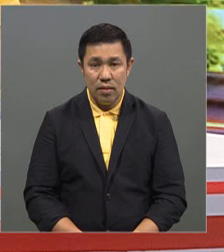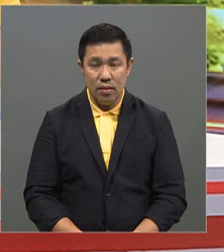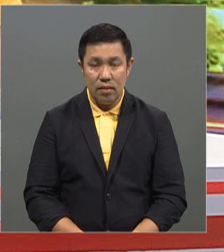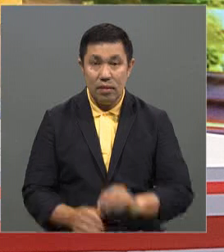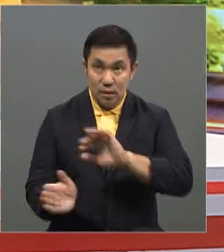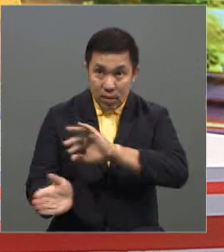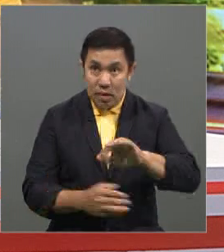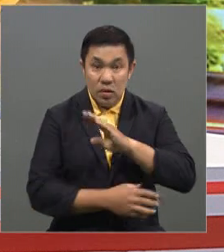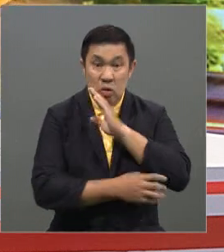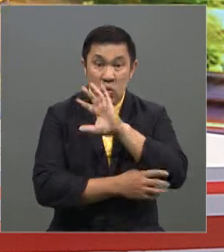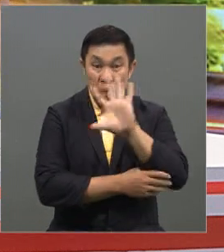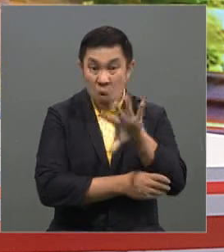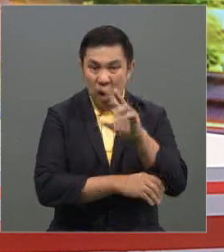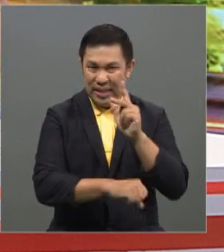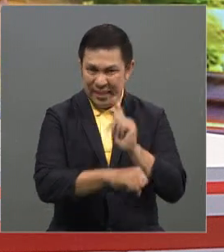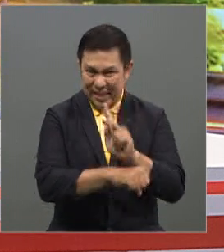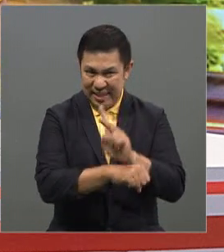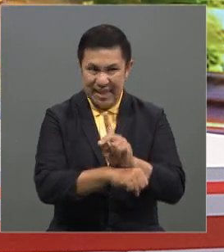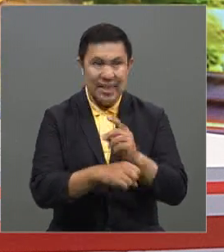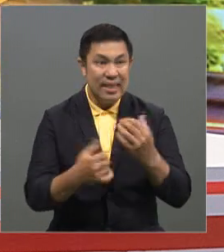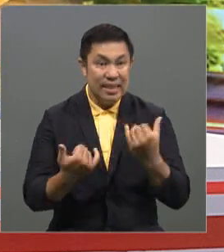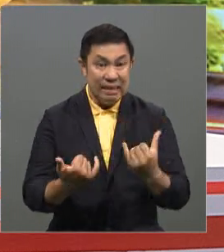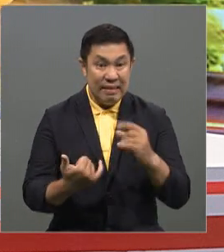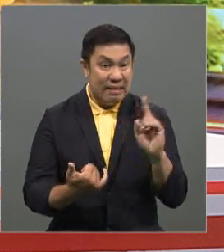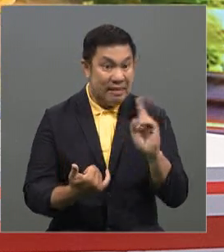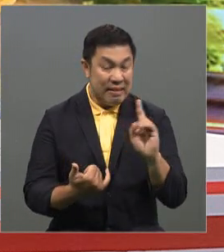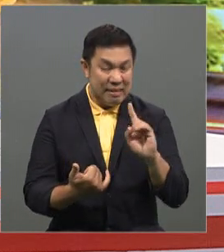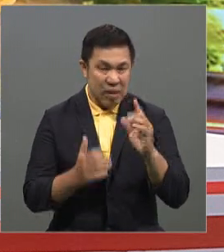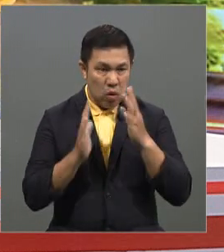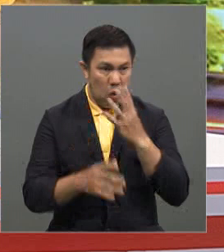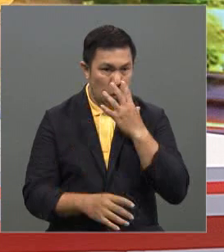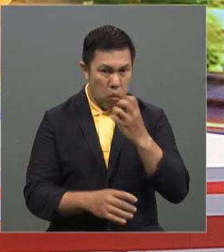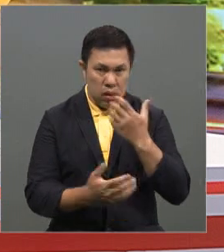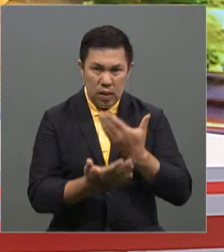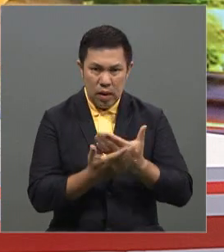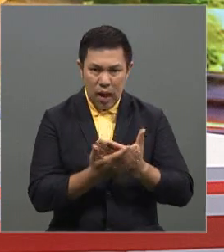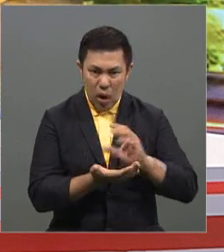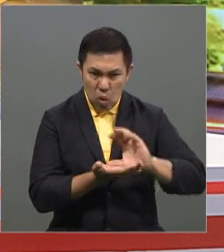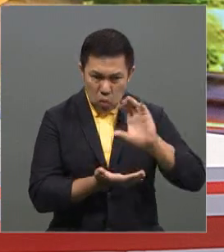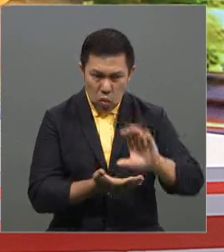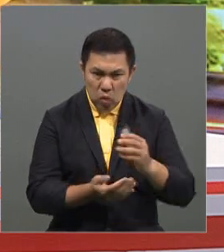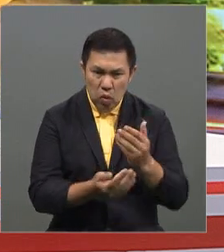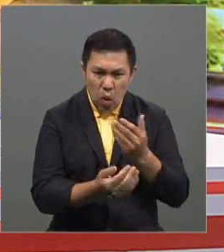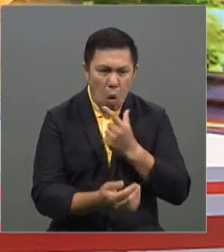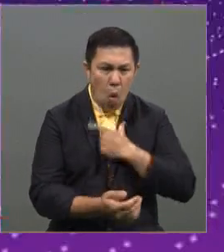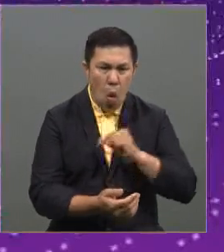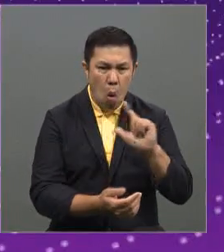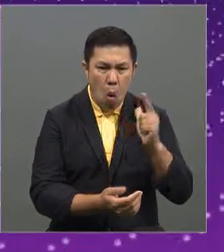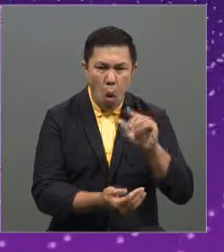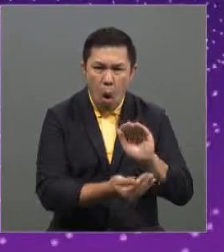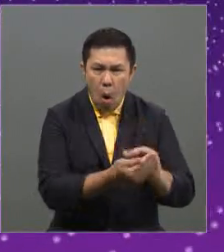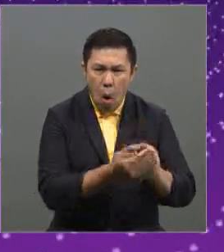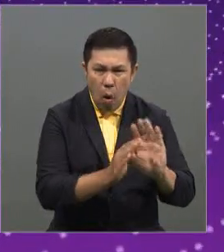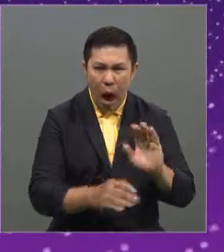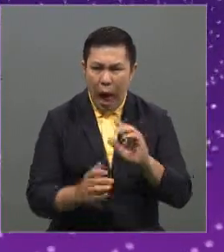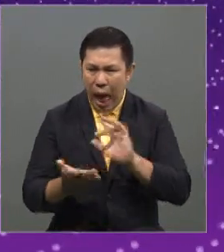มาดูการหลอกลวงผ่านออนไลน์กันนะครับคราวนี้ผู้เสียหายถูกหลอกให้ลงทุนออมทองครับผ่านทางแอปหนึ่งใน